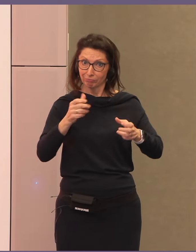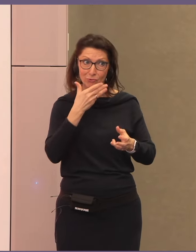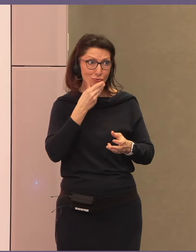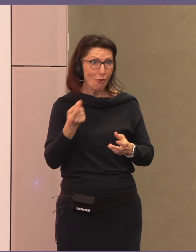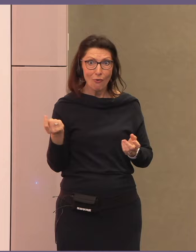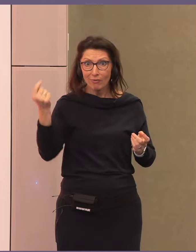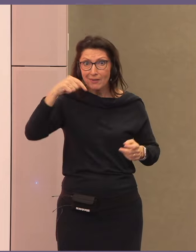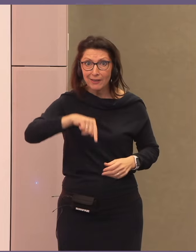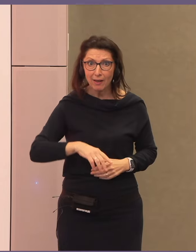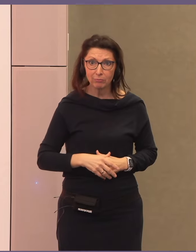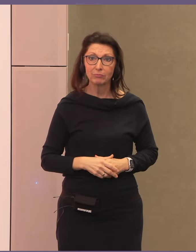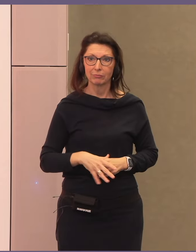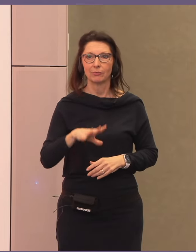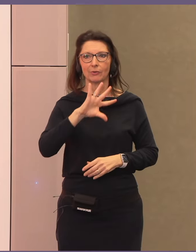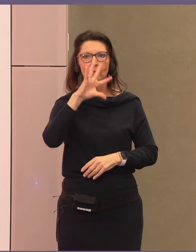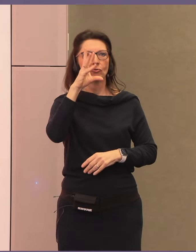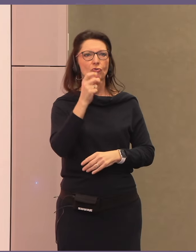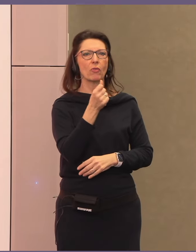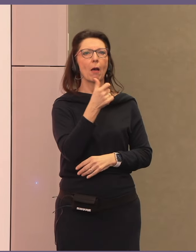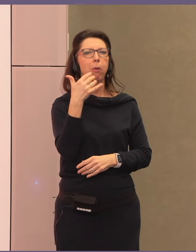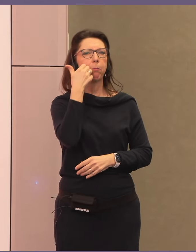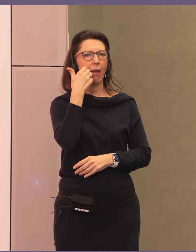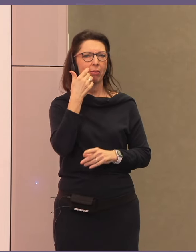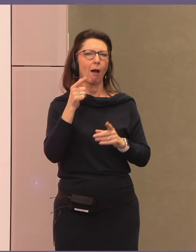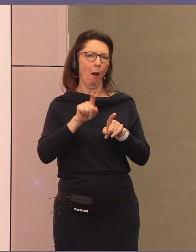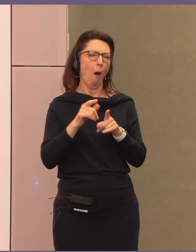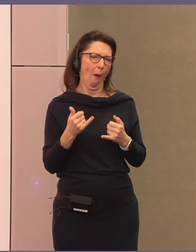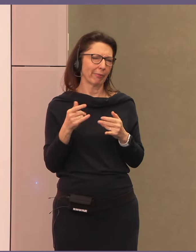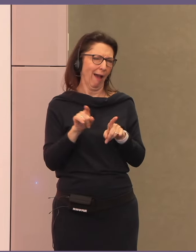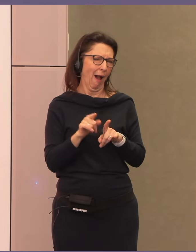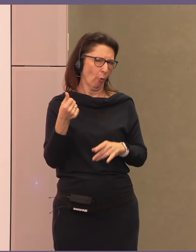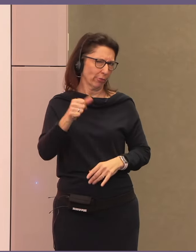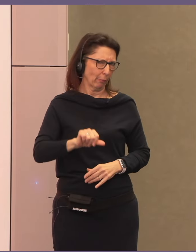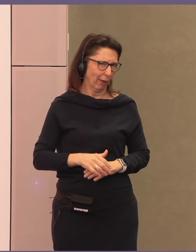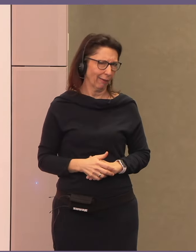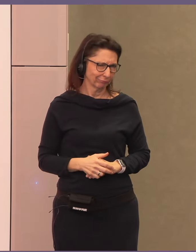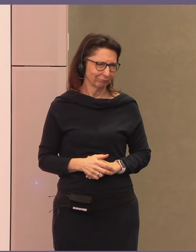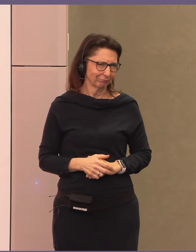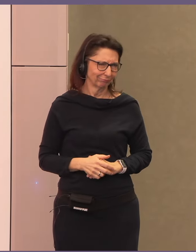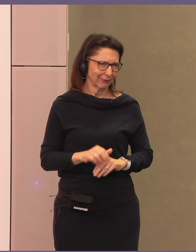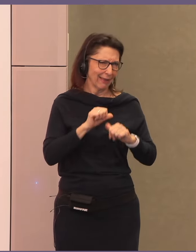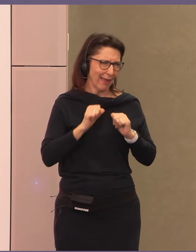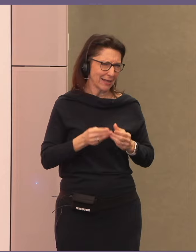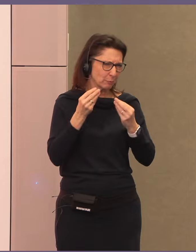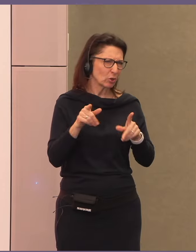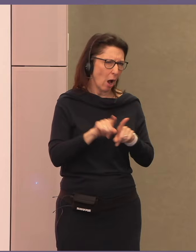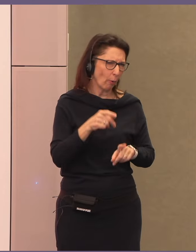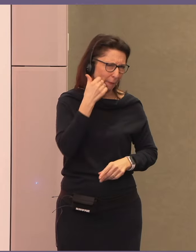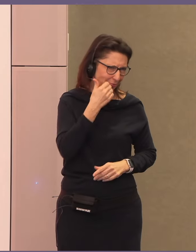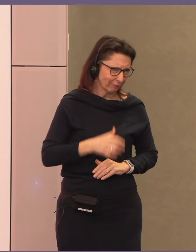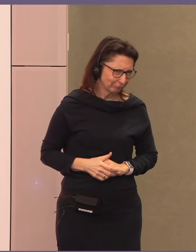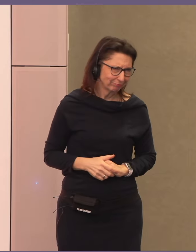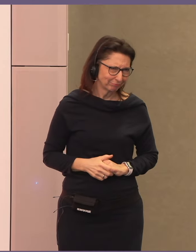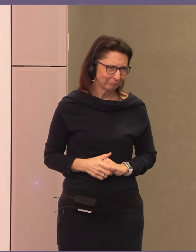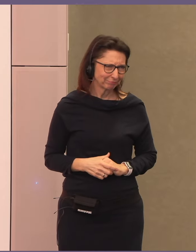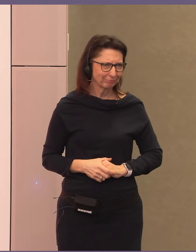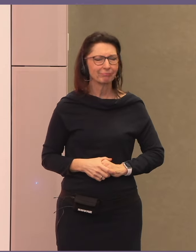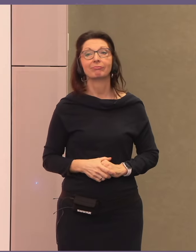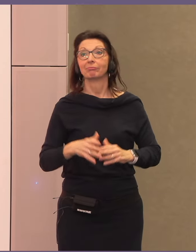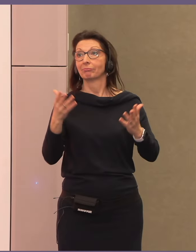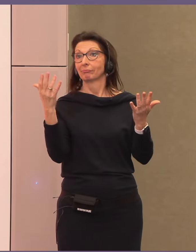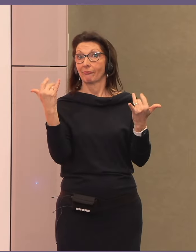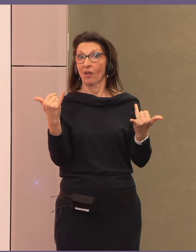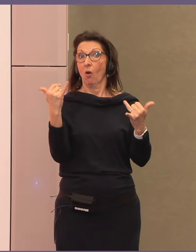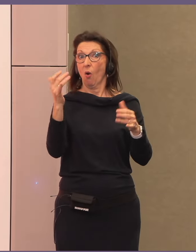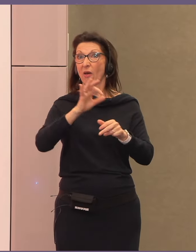Schön, dass einige Quotenmänner heute auch unter uns sind, um Sie auch recht herzlich zu begrüßen. Es ist ein